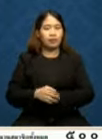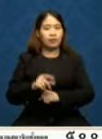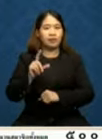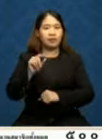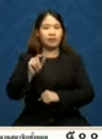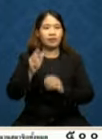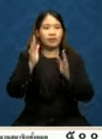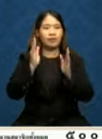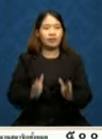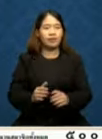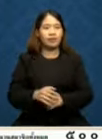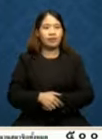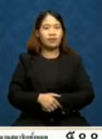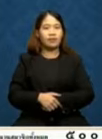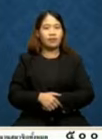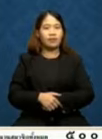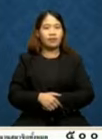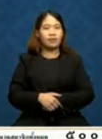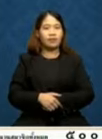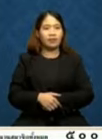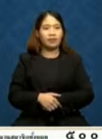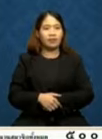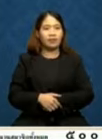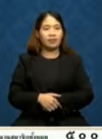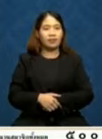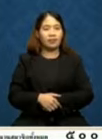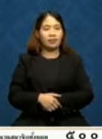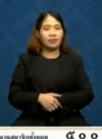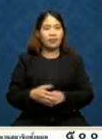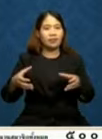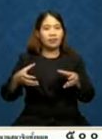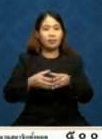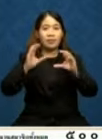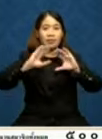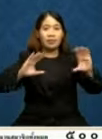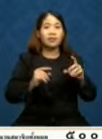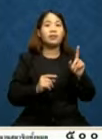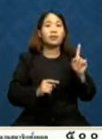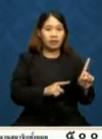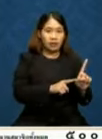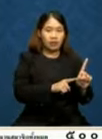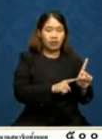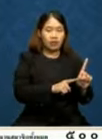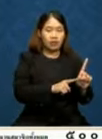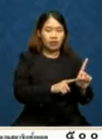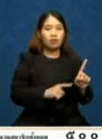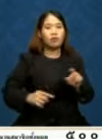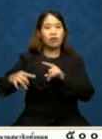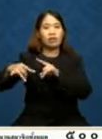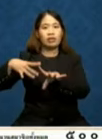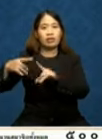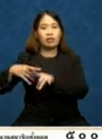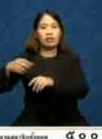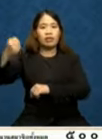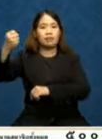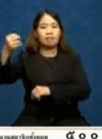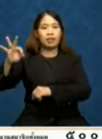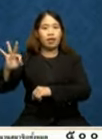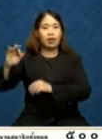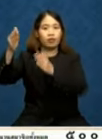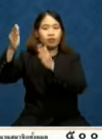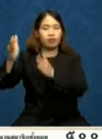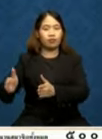ครับพรรครัฐบาล1ท่านพรรคร่วมฝ่ายค้าน19ท่านเพราะนั้น